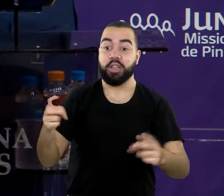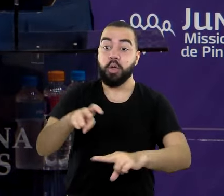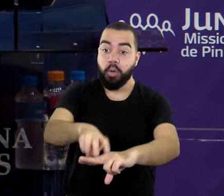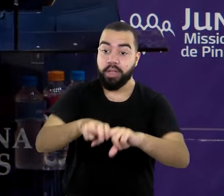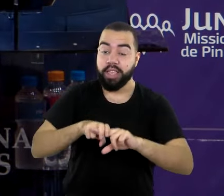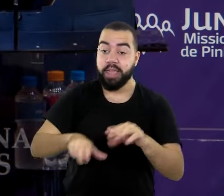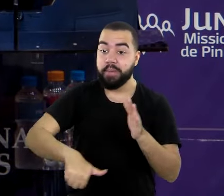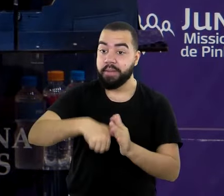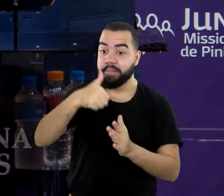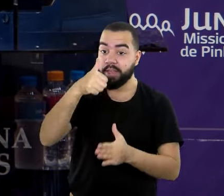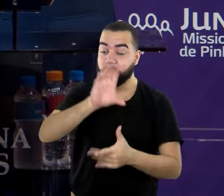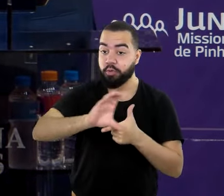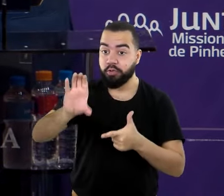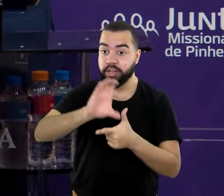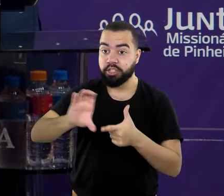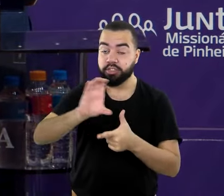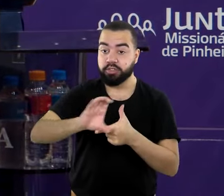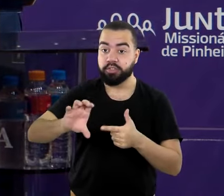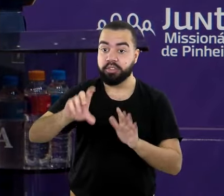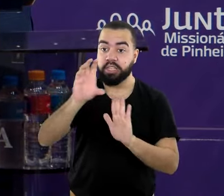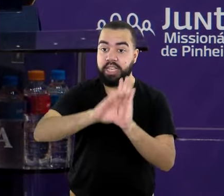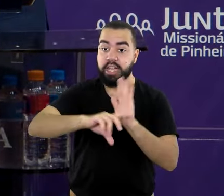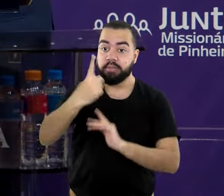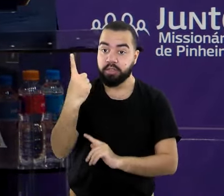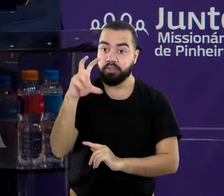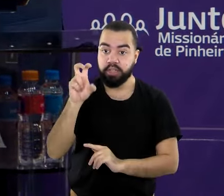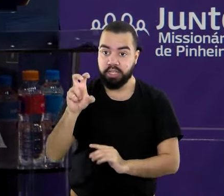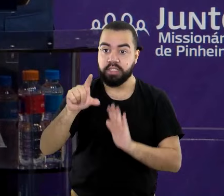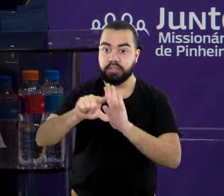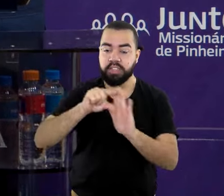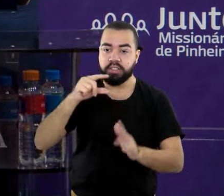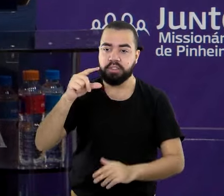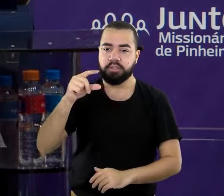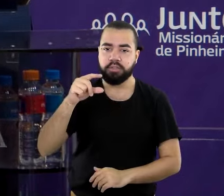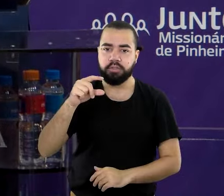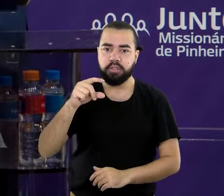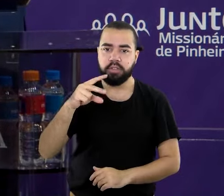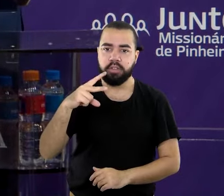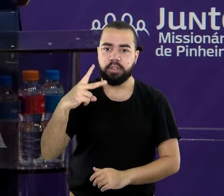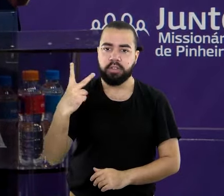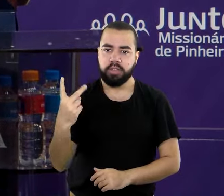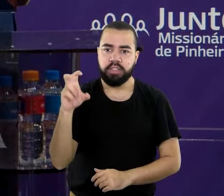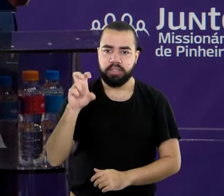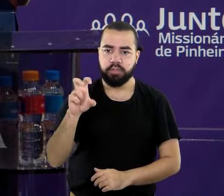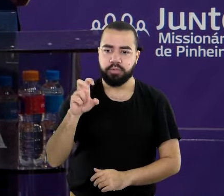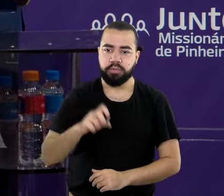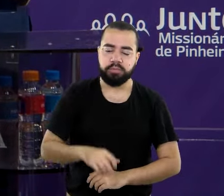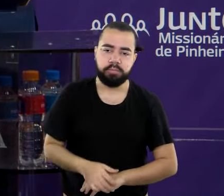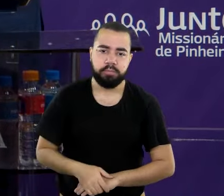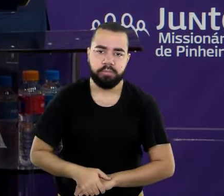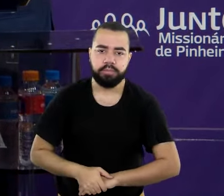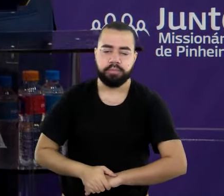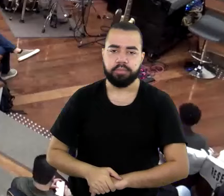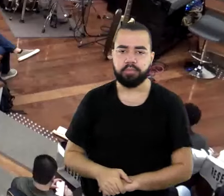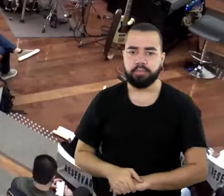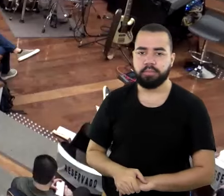1 Coríntios 15, 55 a 57, ele fala assim. Vamos ler todo mundo junto? 같이 읽어보겠습니다.